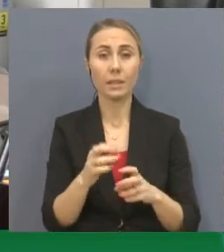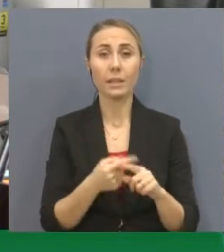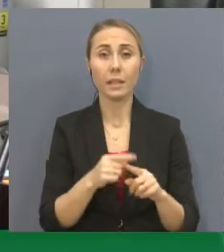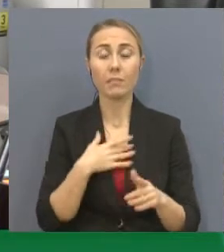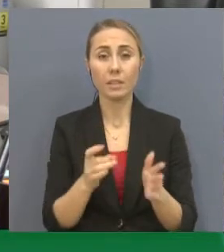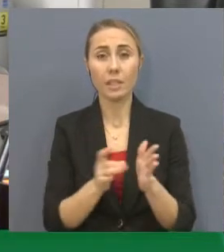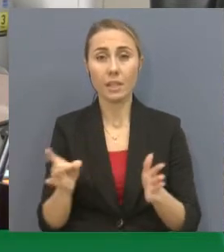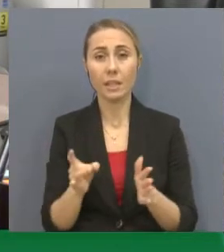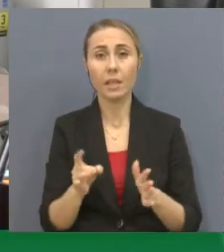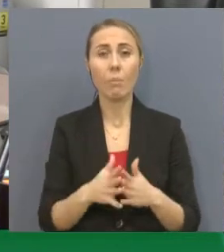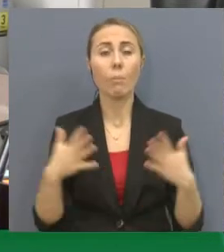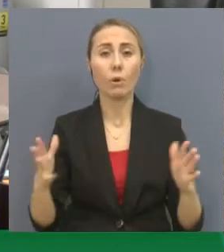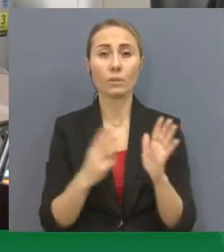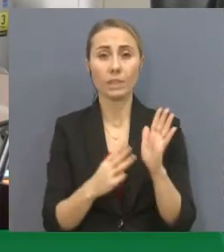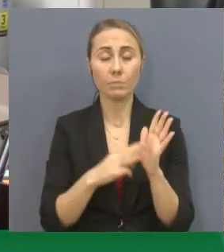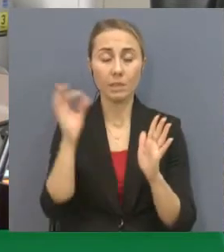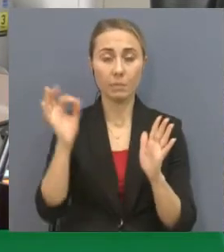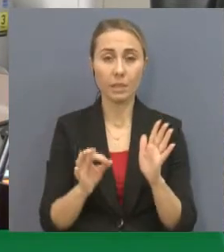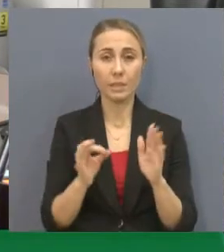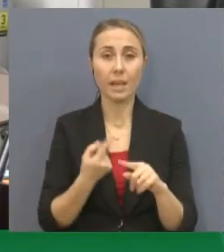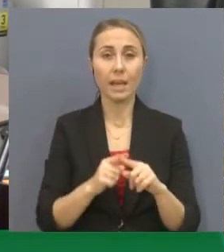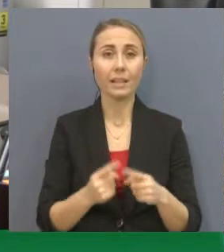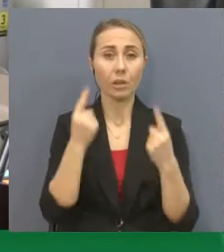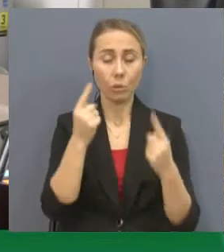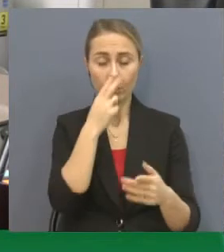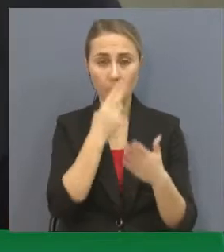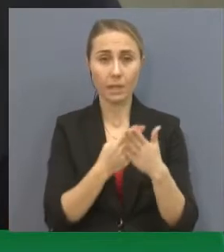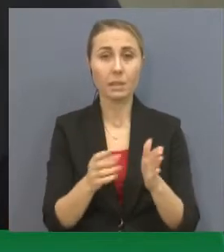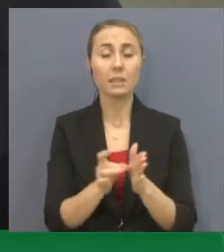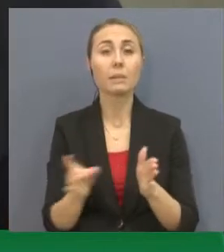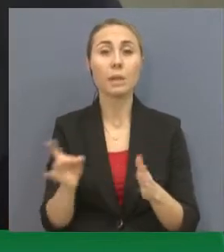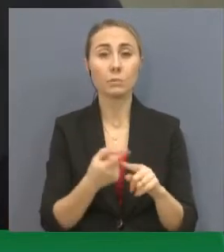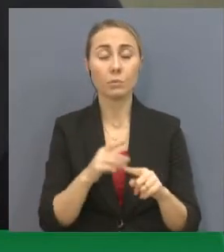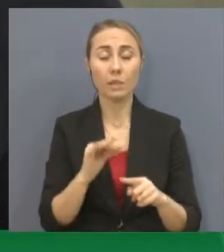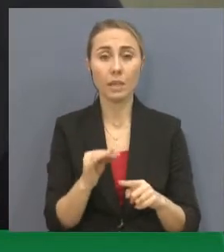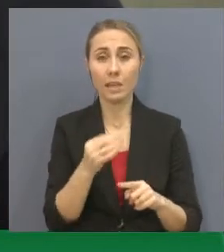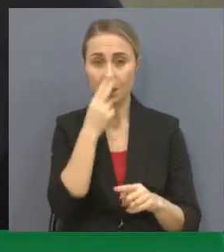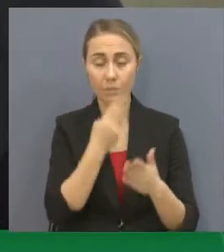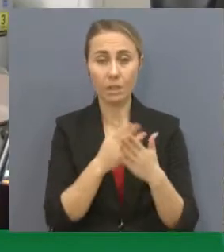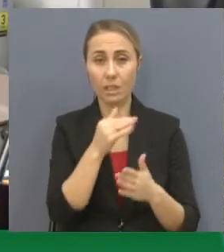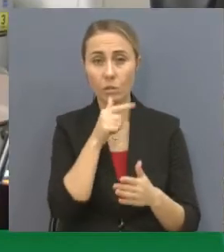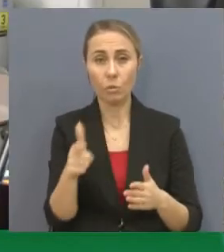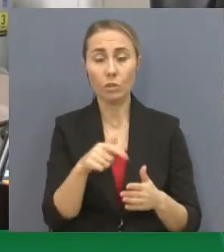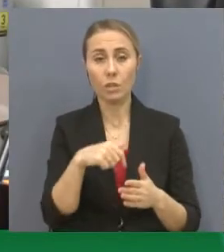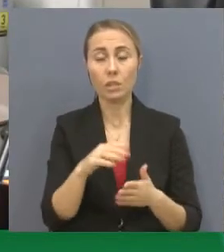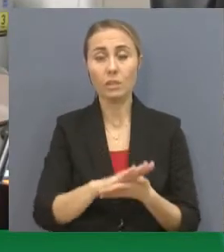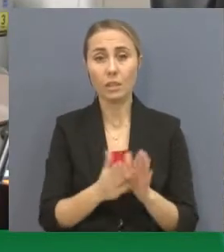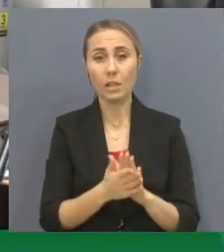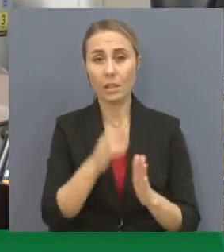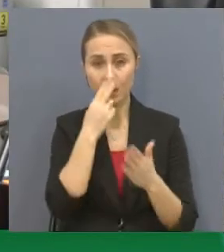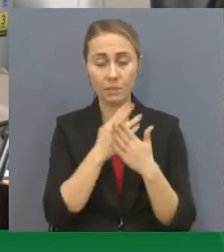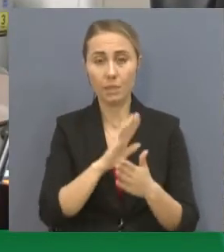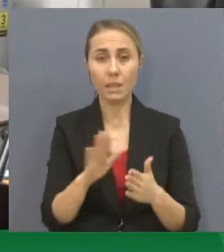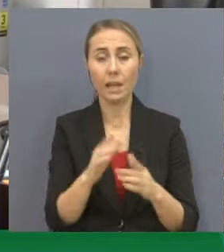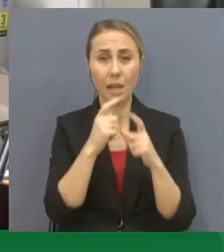составляет более 80 процентов это крупный показатель по республике несмотря на текущей ситуации мировую нас смотря на пандемии у